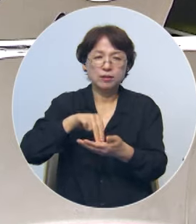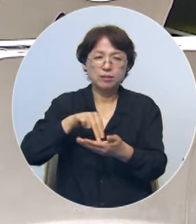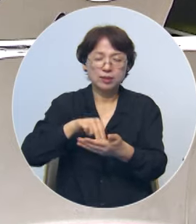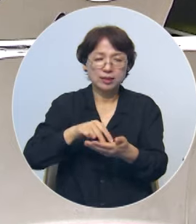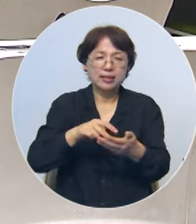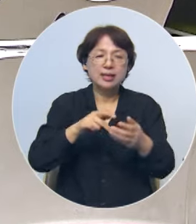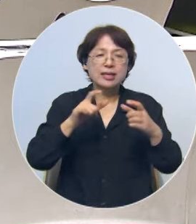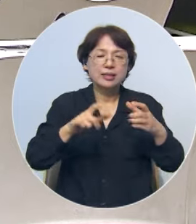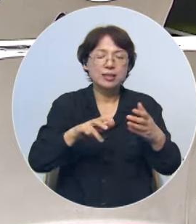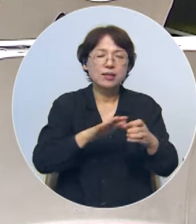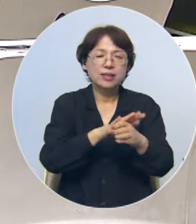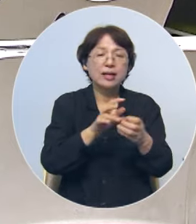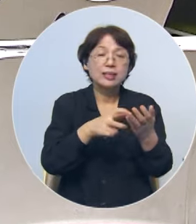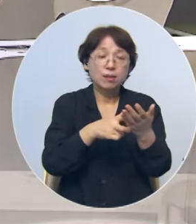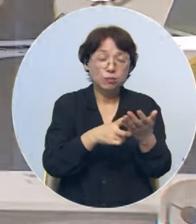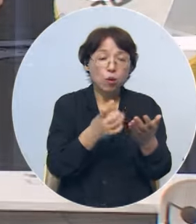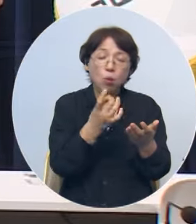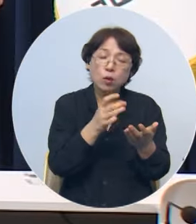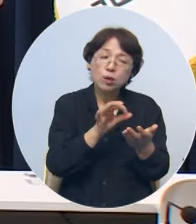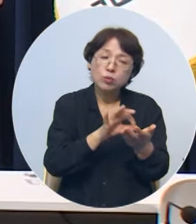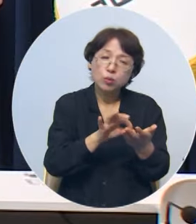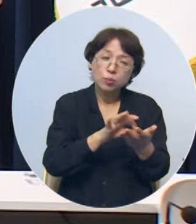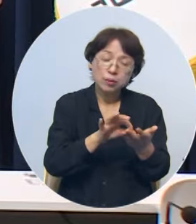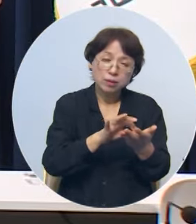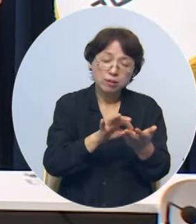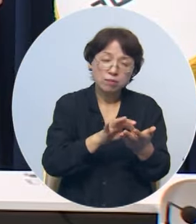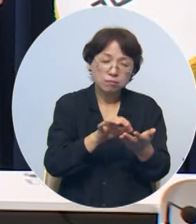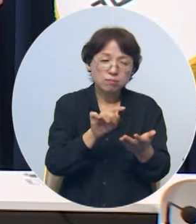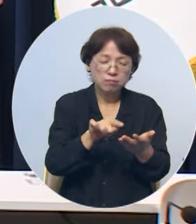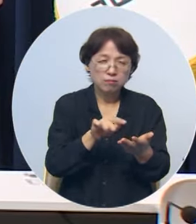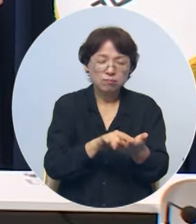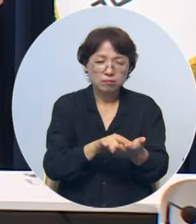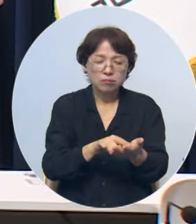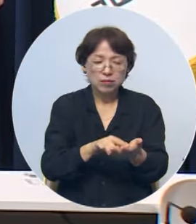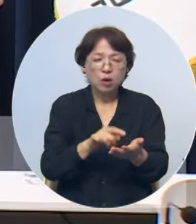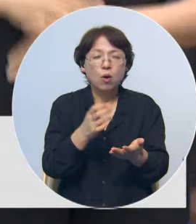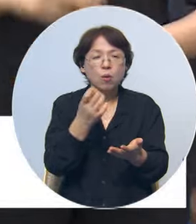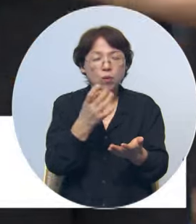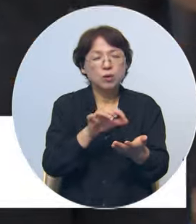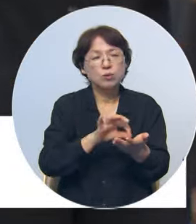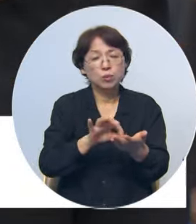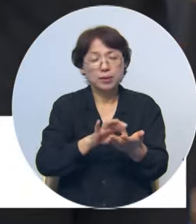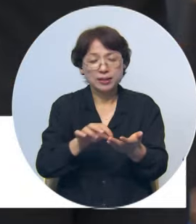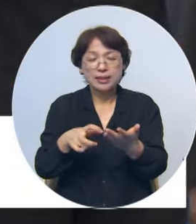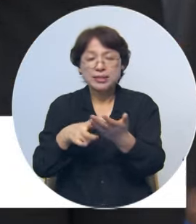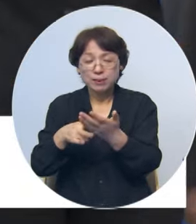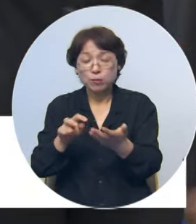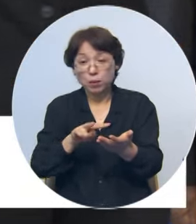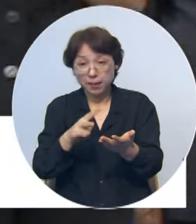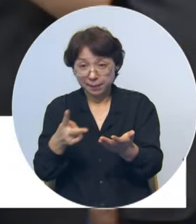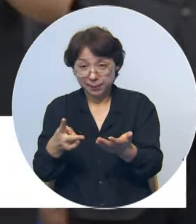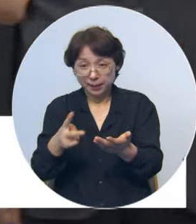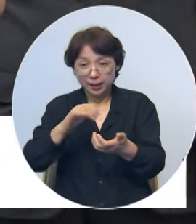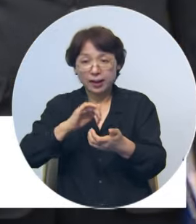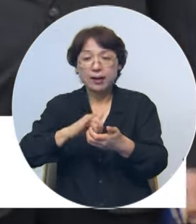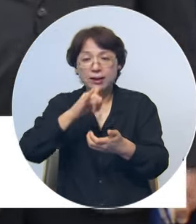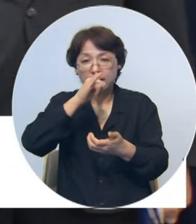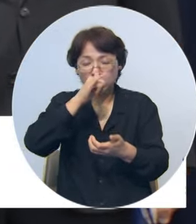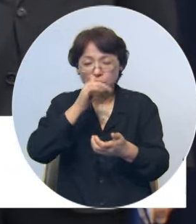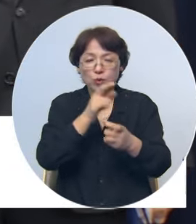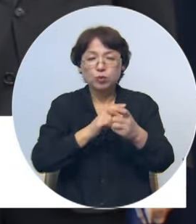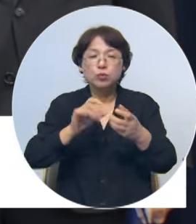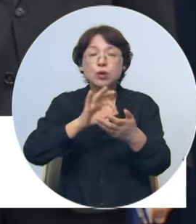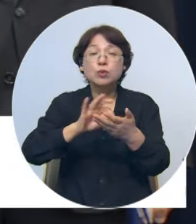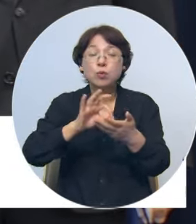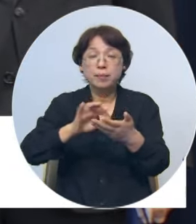소비를 대체하는 효과가 클 뿐이고 추가 소비 창출에는 한계가 존재한다는 연구 결과가 있는 것으로 나타났습니다. 정부는 이